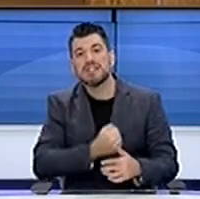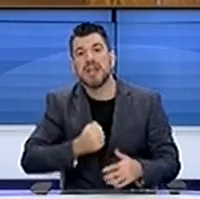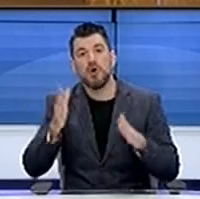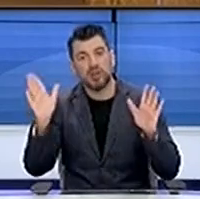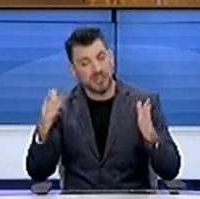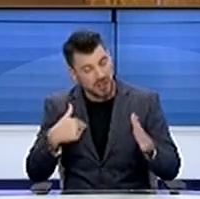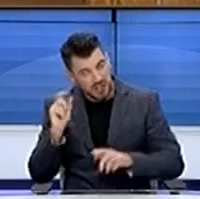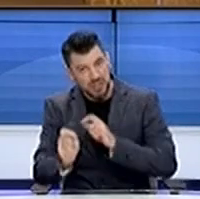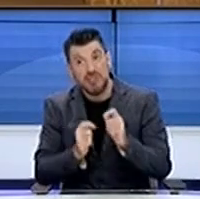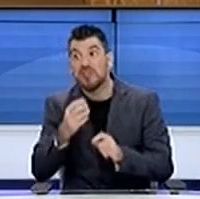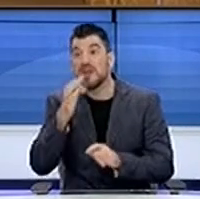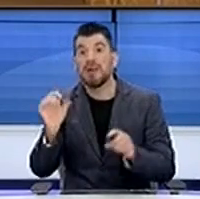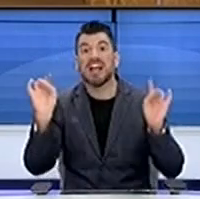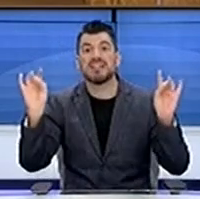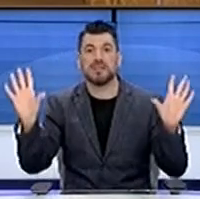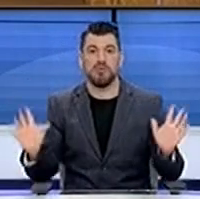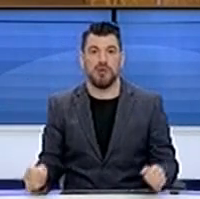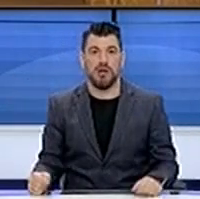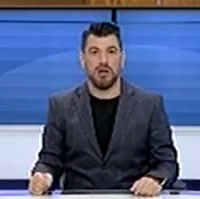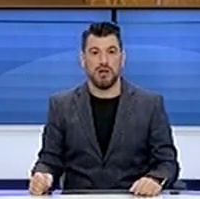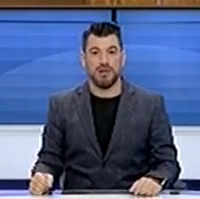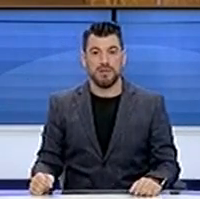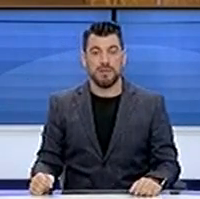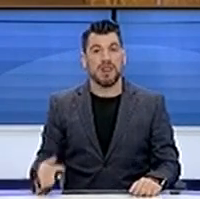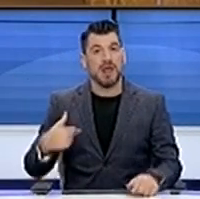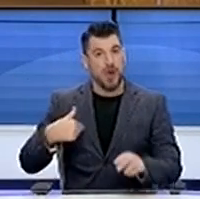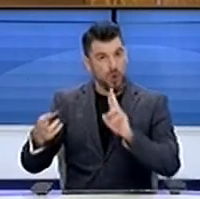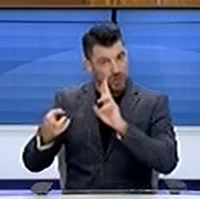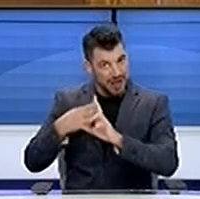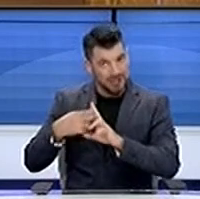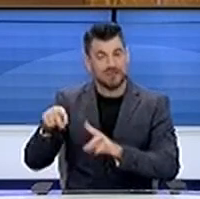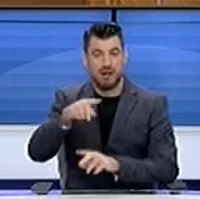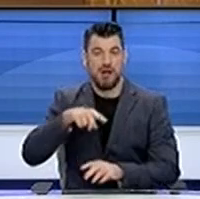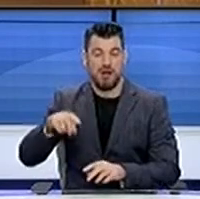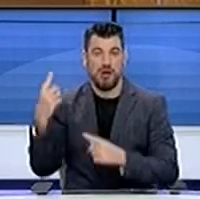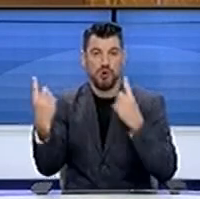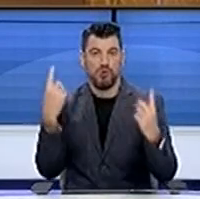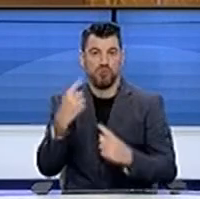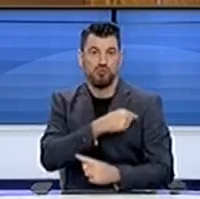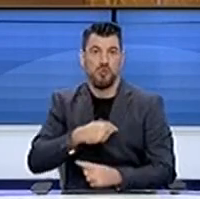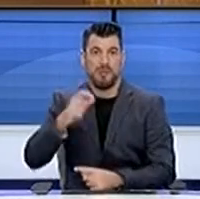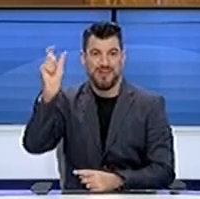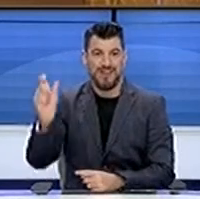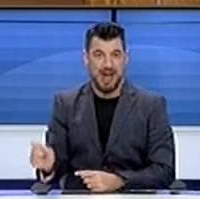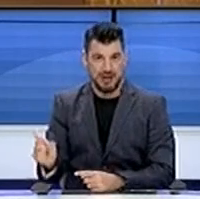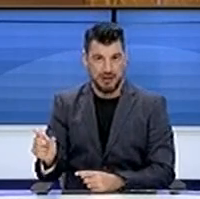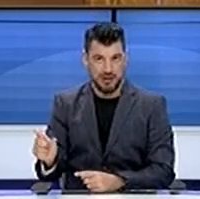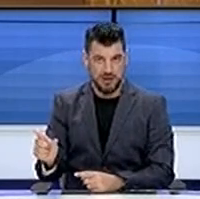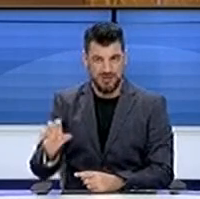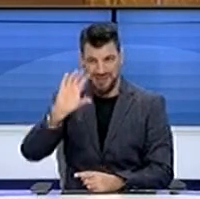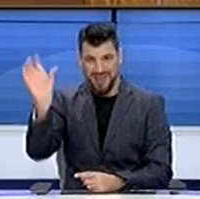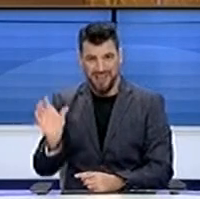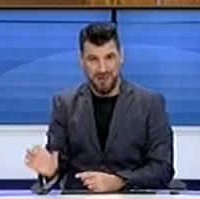Και συνάντησα αυτόν τον άνθρωπο. Δεν έχει σημασία που είμαστε από αντίθετους πολιτικούς χώρους. Ήταν εκεί μαζί με τον Δήμαρχο